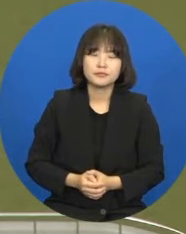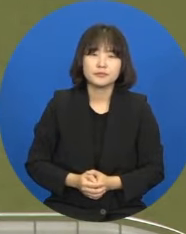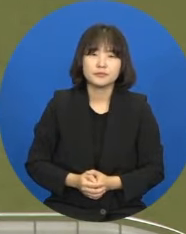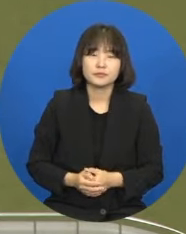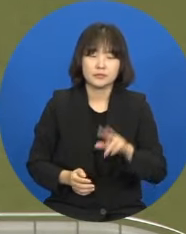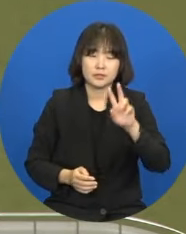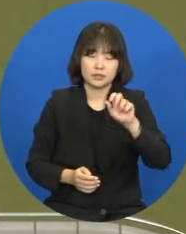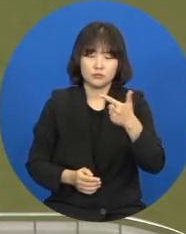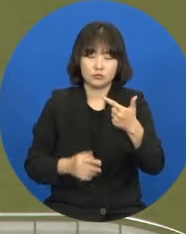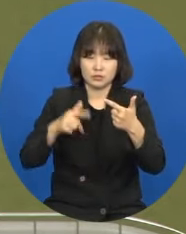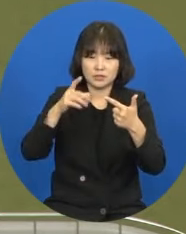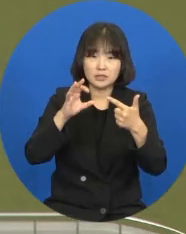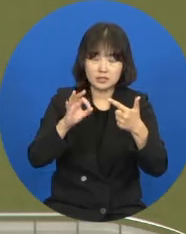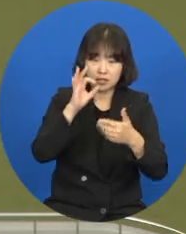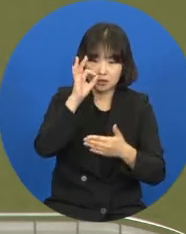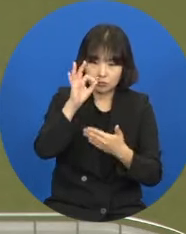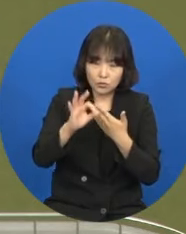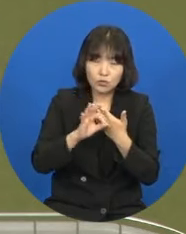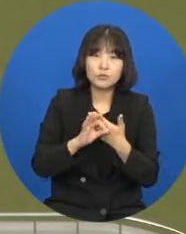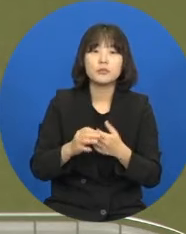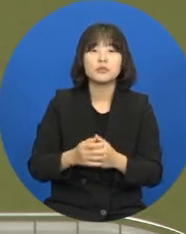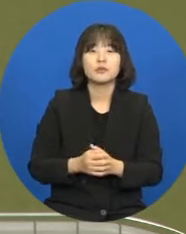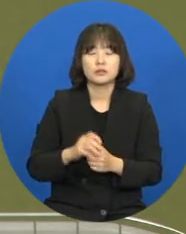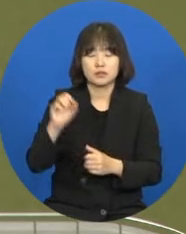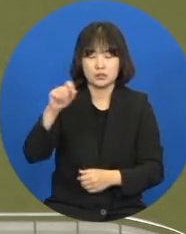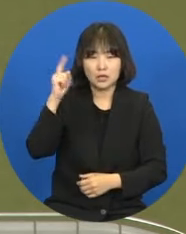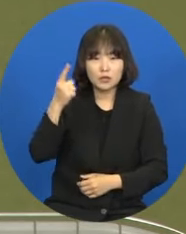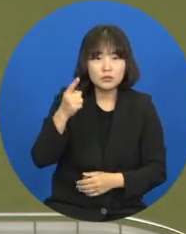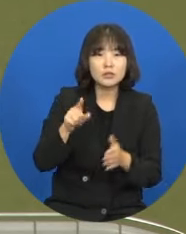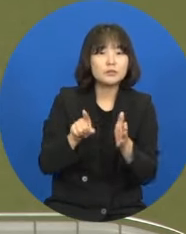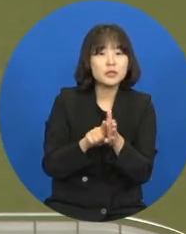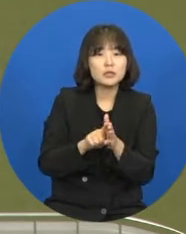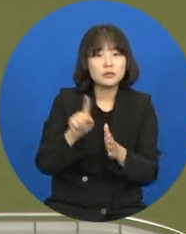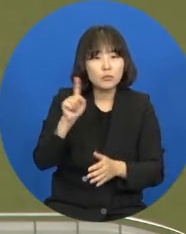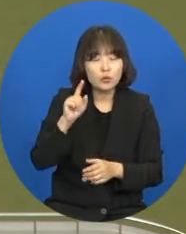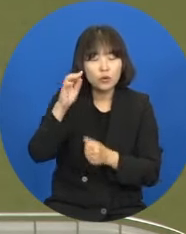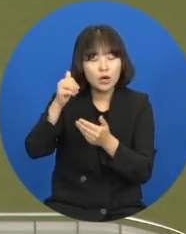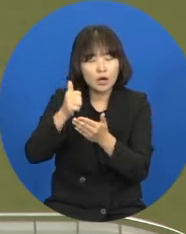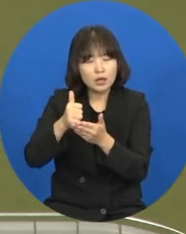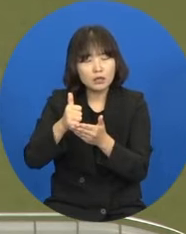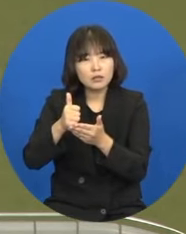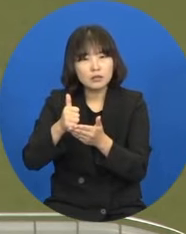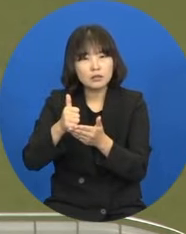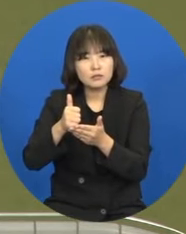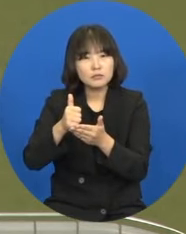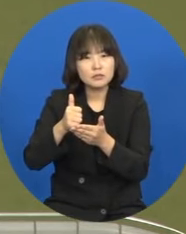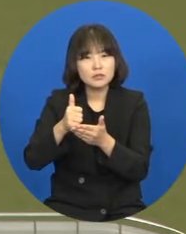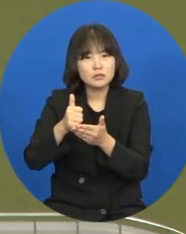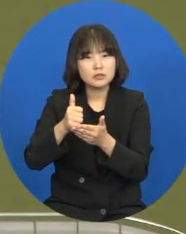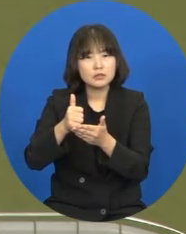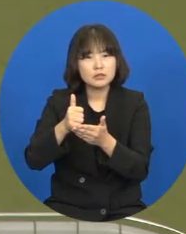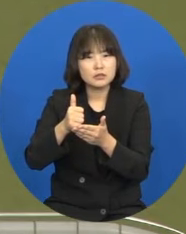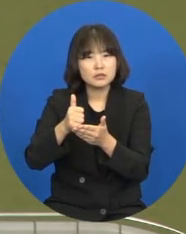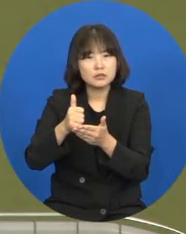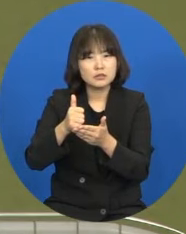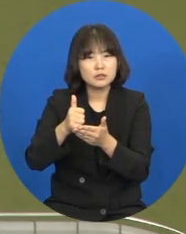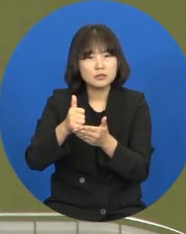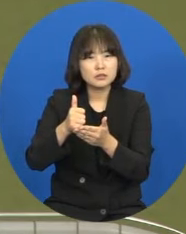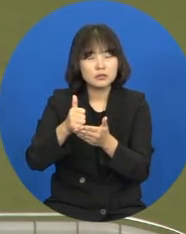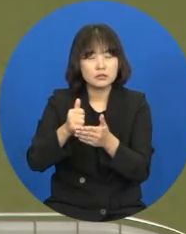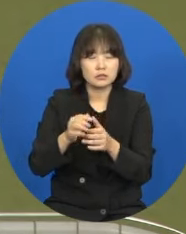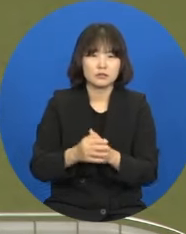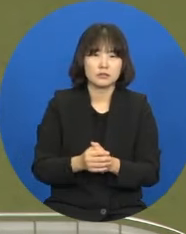다윗이 어떤 믿음이 있냐면 하나님이 그를 그냥 어디서 죽게든지 뭐 전쟁 죽게 하든지 그렇게 분명히 다루실 것이다 그런